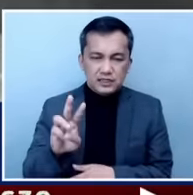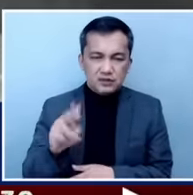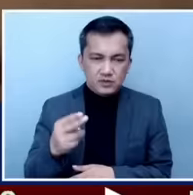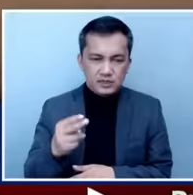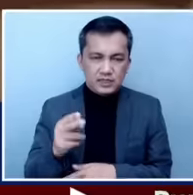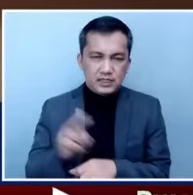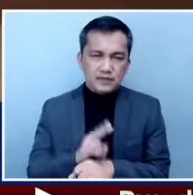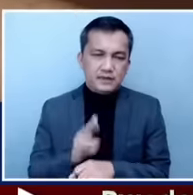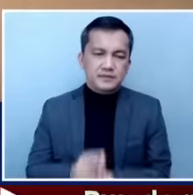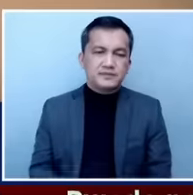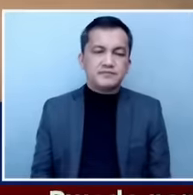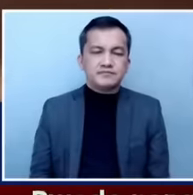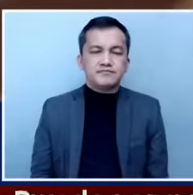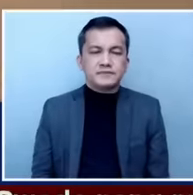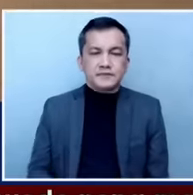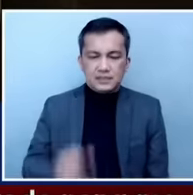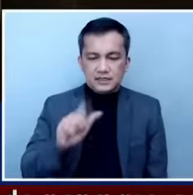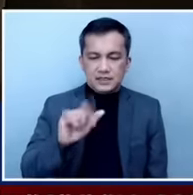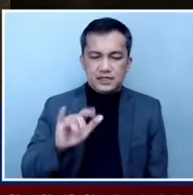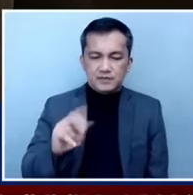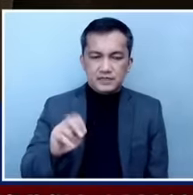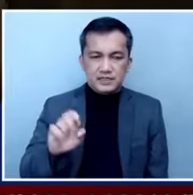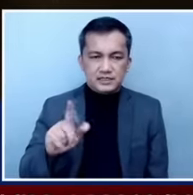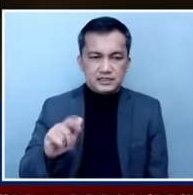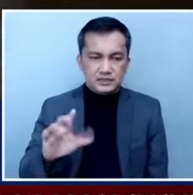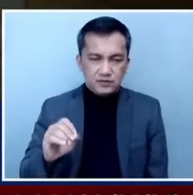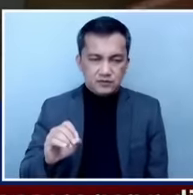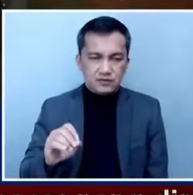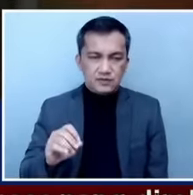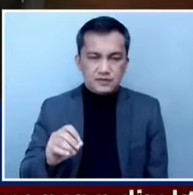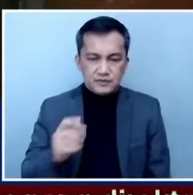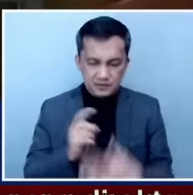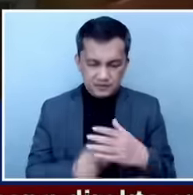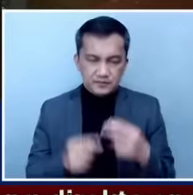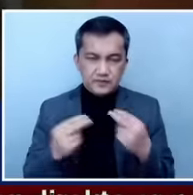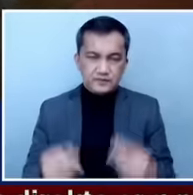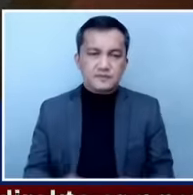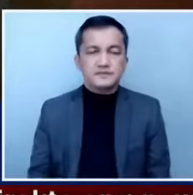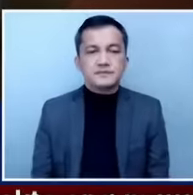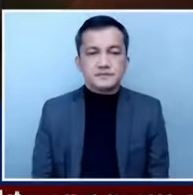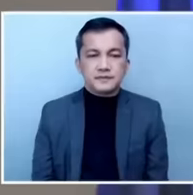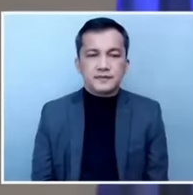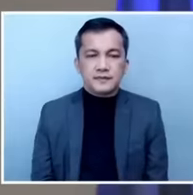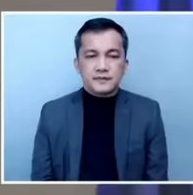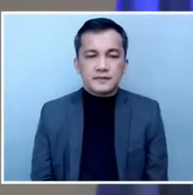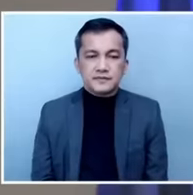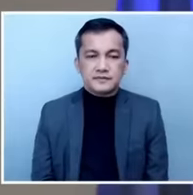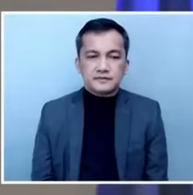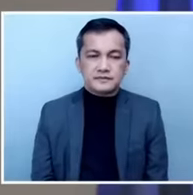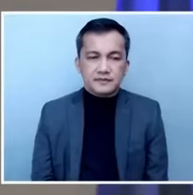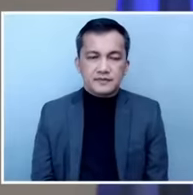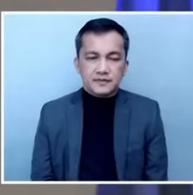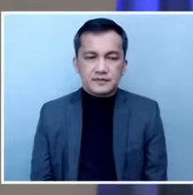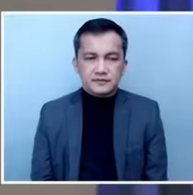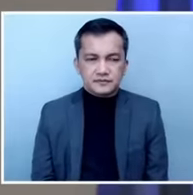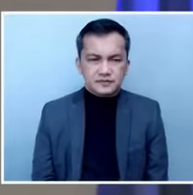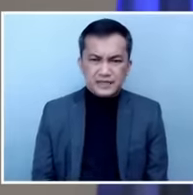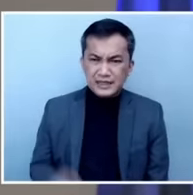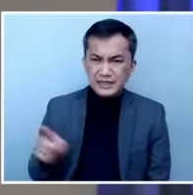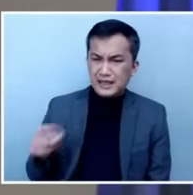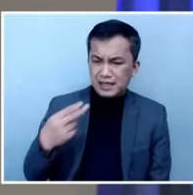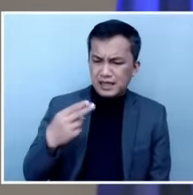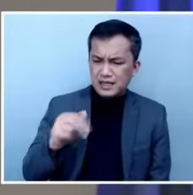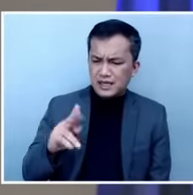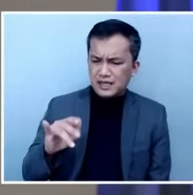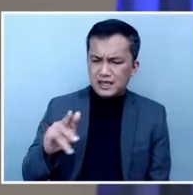konsumo. Alvin El Chico, ABS-CBN News. Inatake ng harabas o